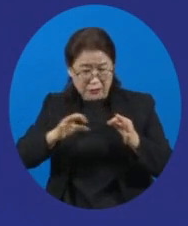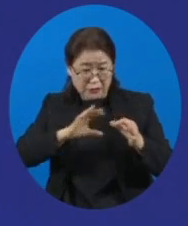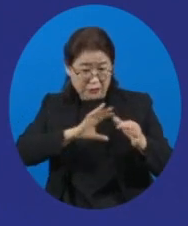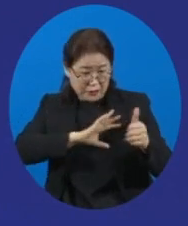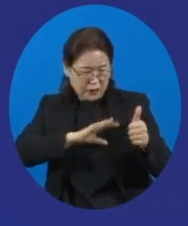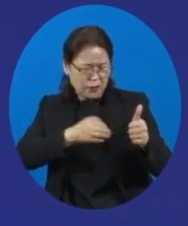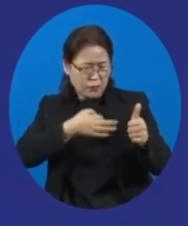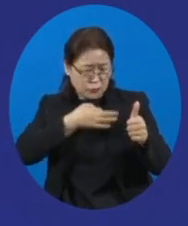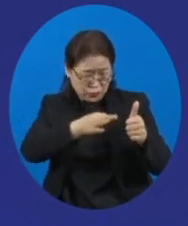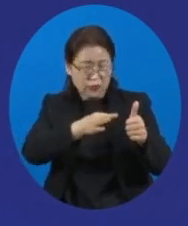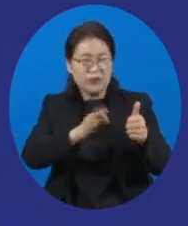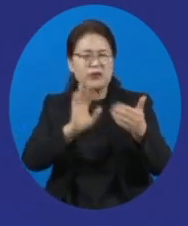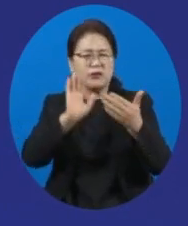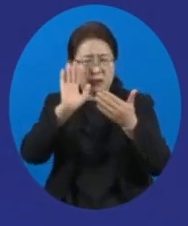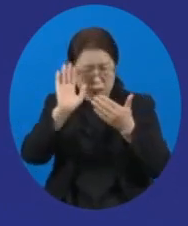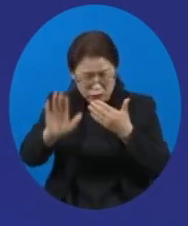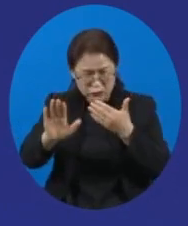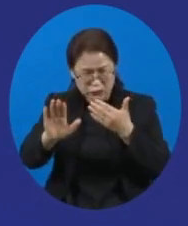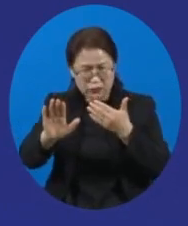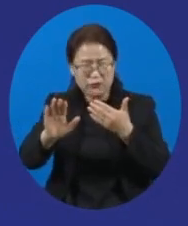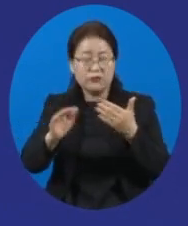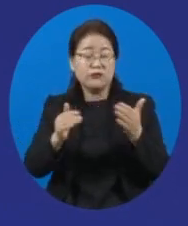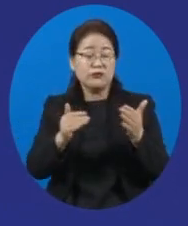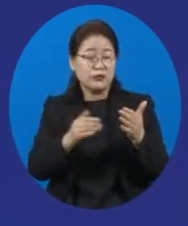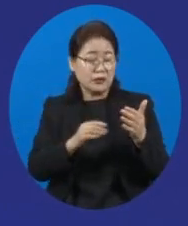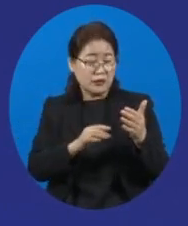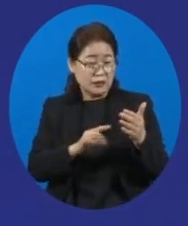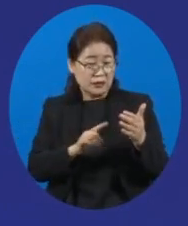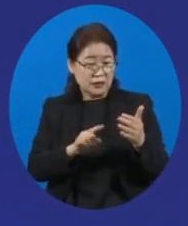다음에 그 다음에 내가 어디